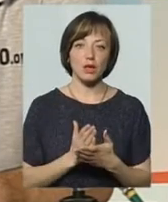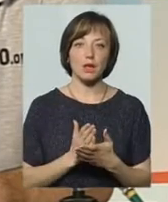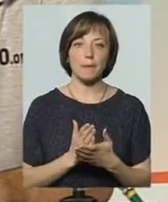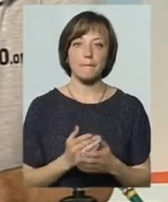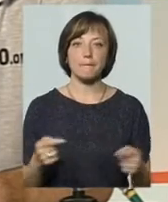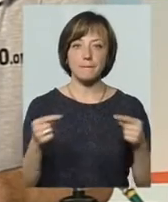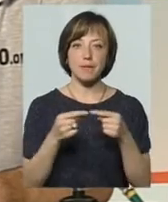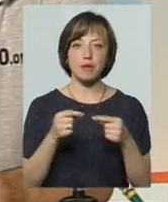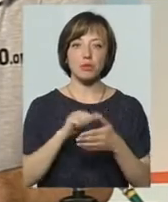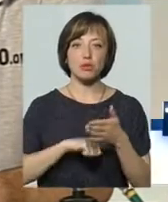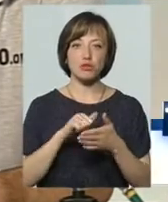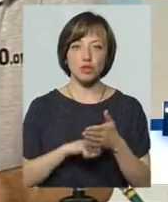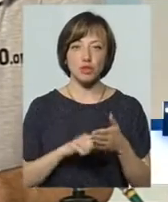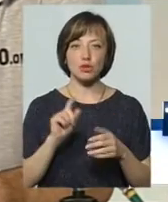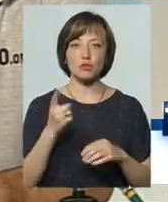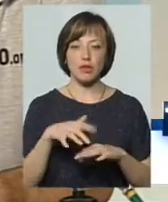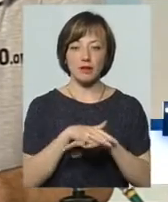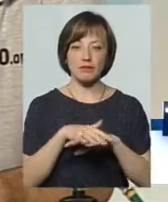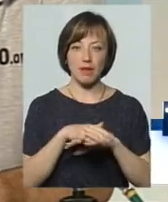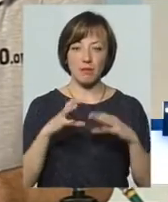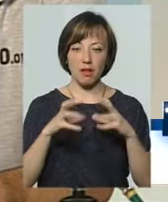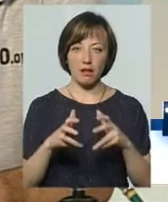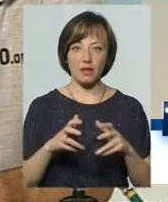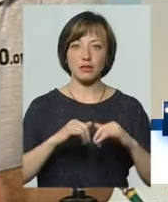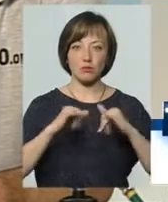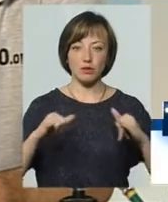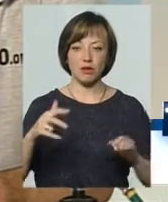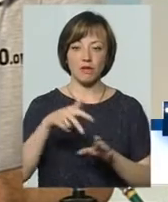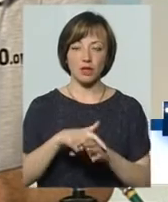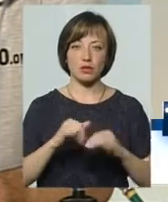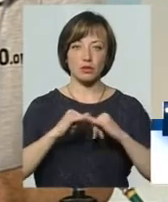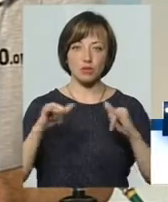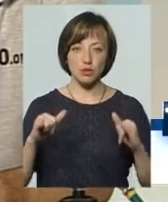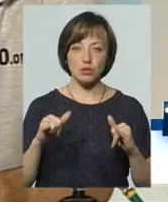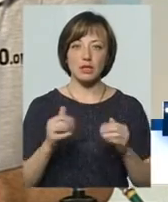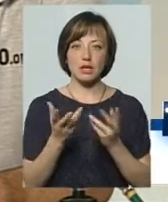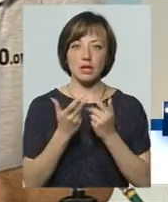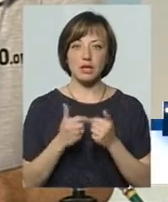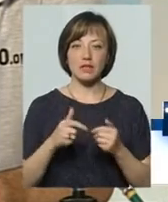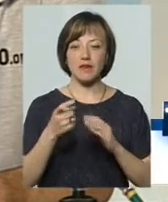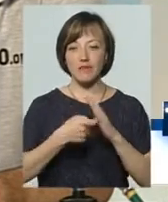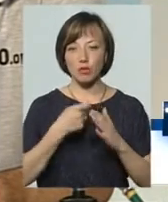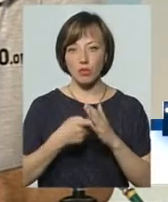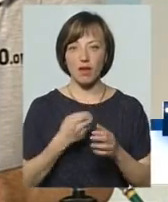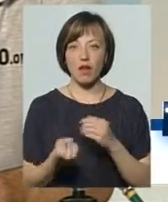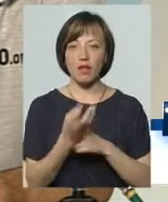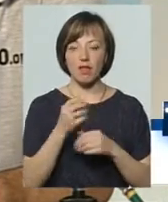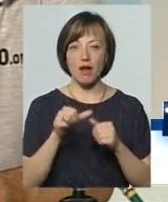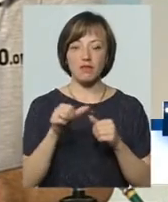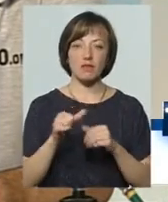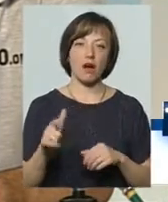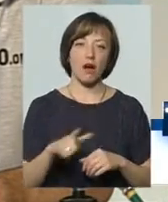певні причини, тому що населення планети постійно збільшується, тобто навантаження збільшується кількість видобування нафти, газу,